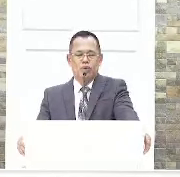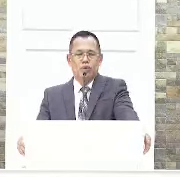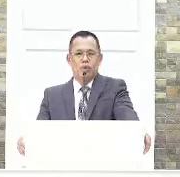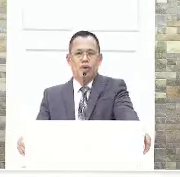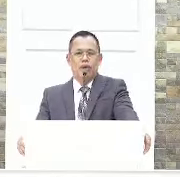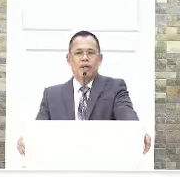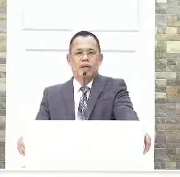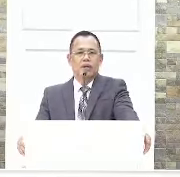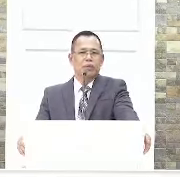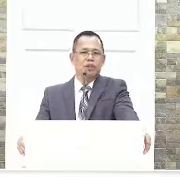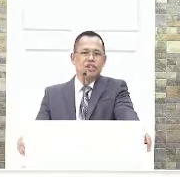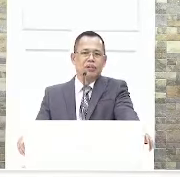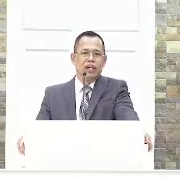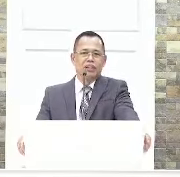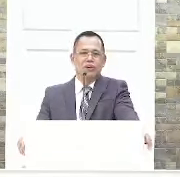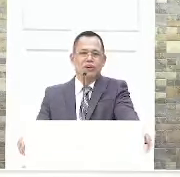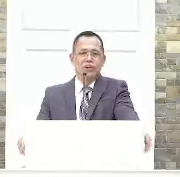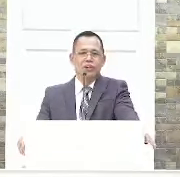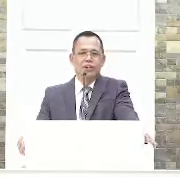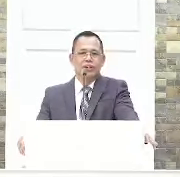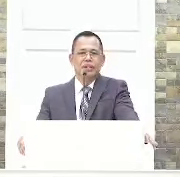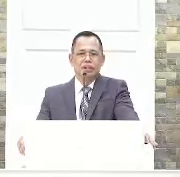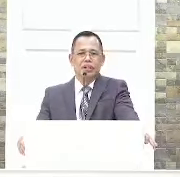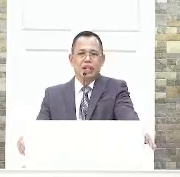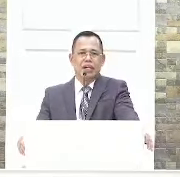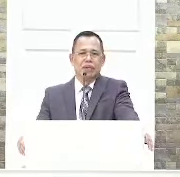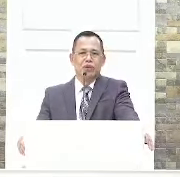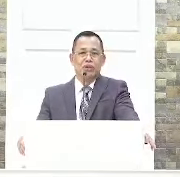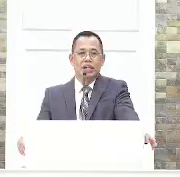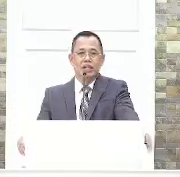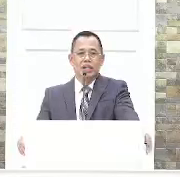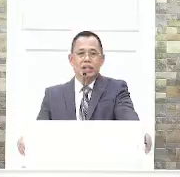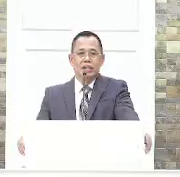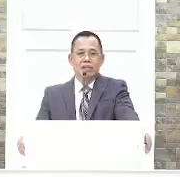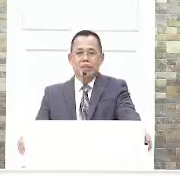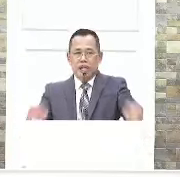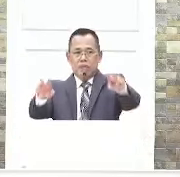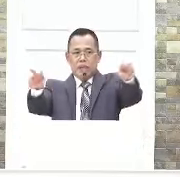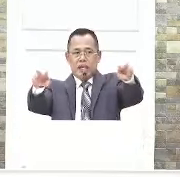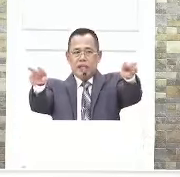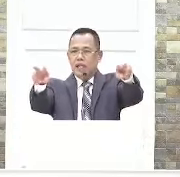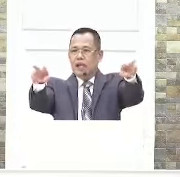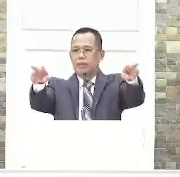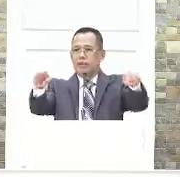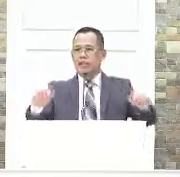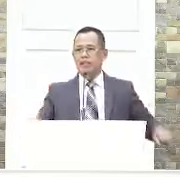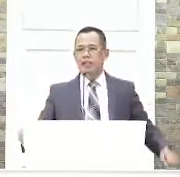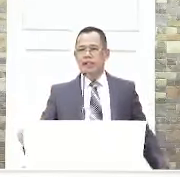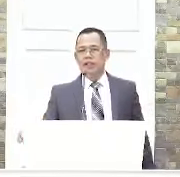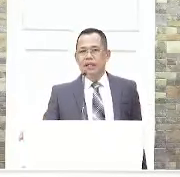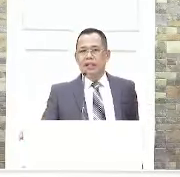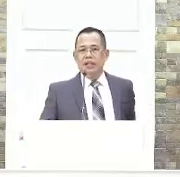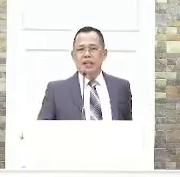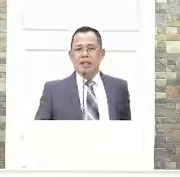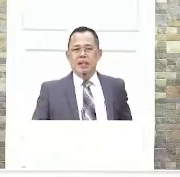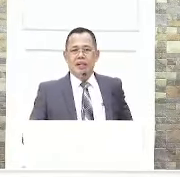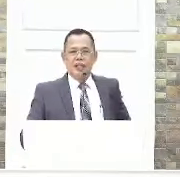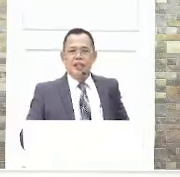offering Okay ba Ong sound natin koy Okay naririnig mo ako diyan Hindi ba't kaya hindi nila ako